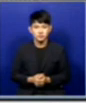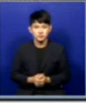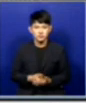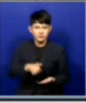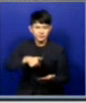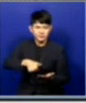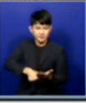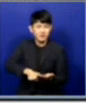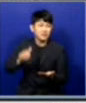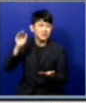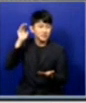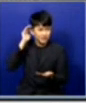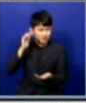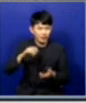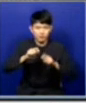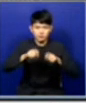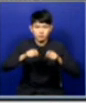ไปแล้ว